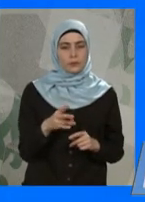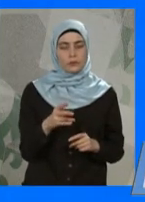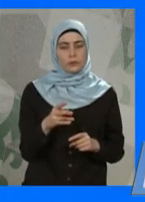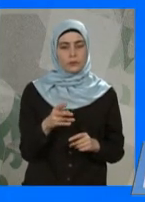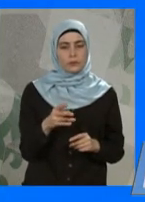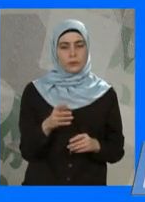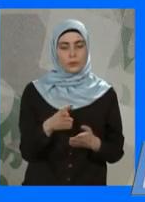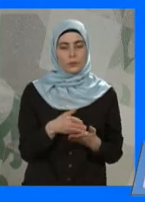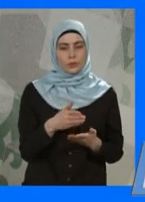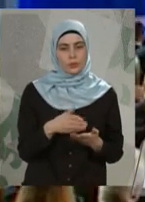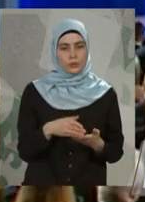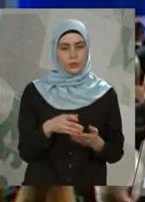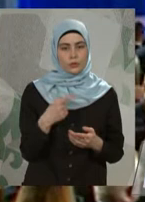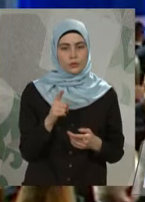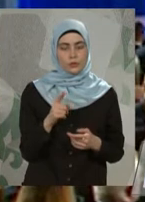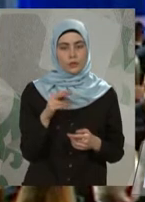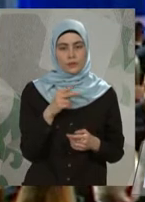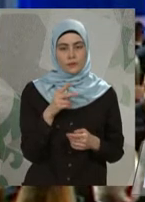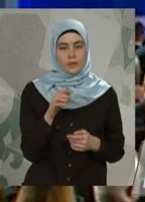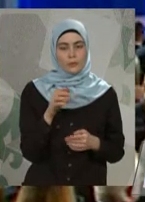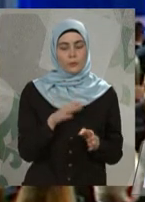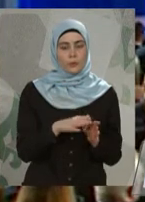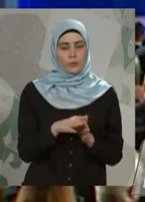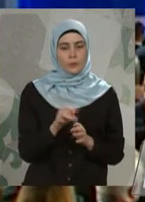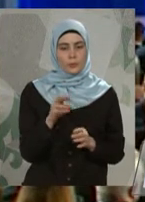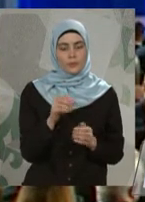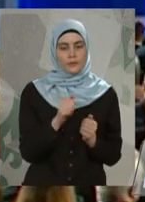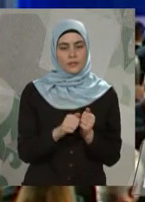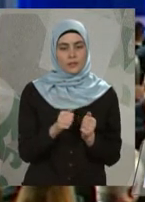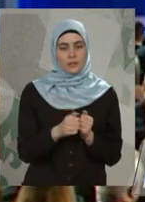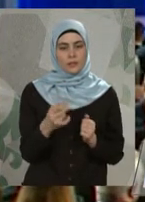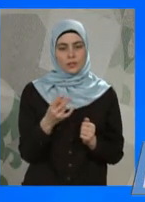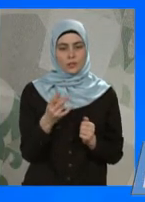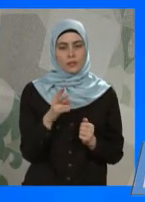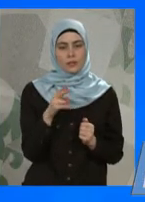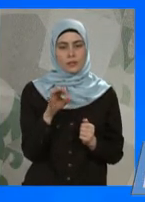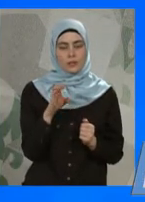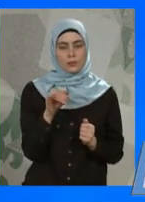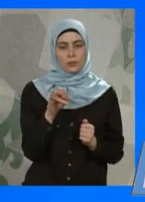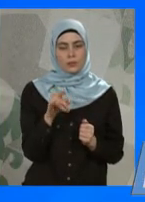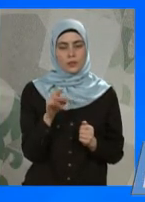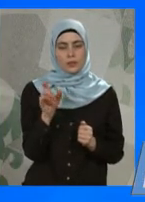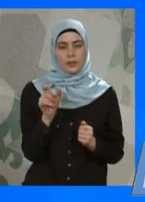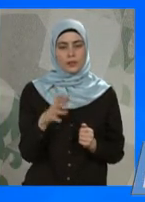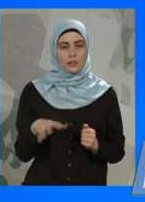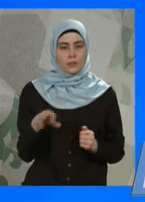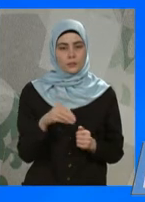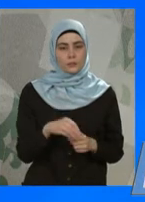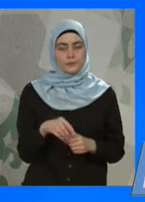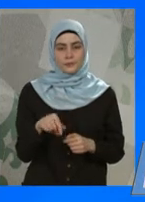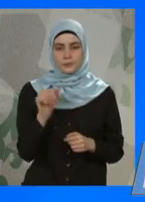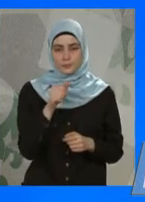категорична. Лекарственные препараты в полном объеме должны всегда быть доступны населению. В текущем году должен заработать